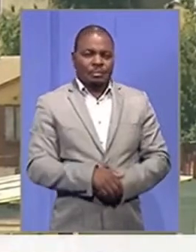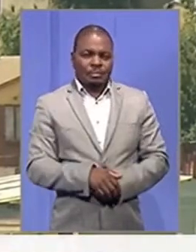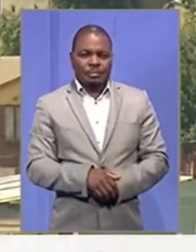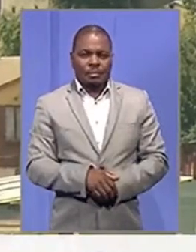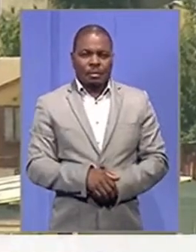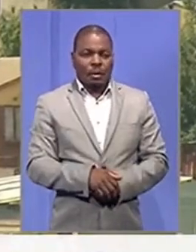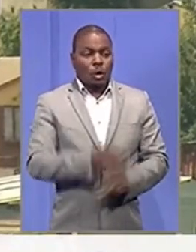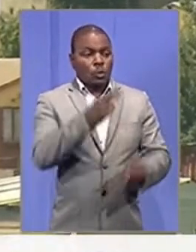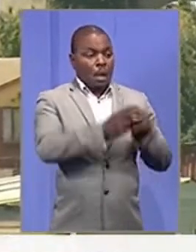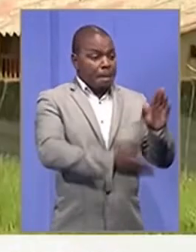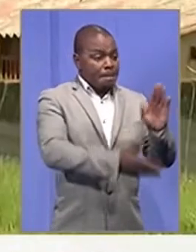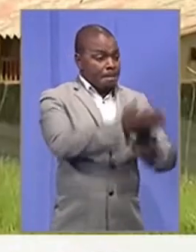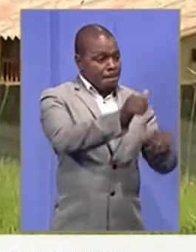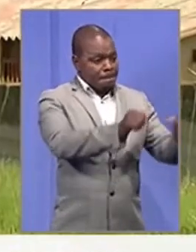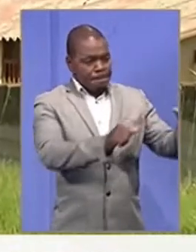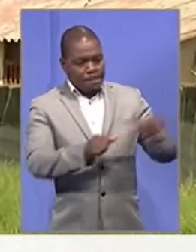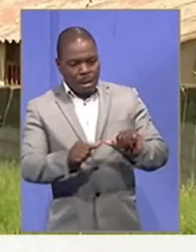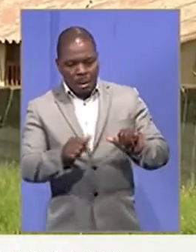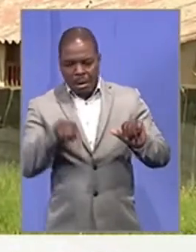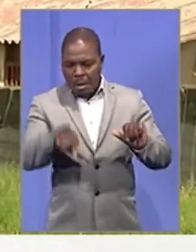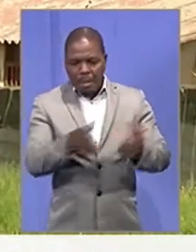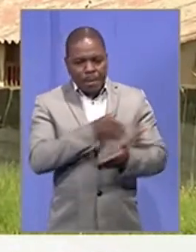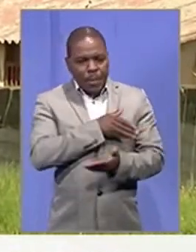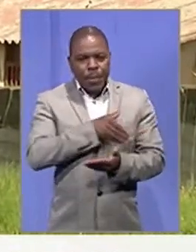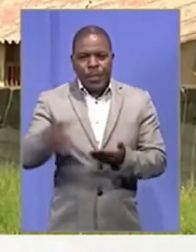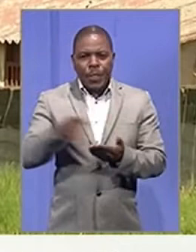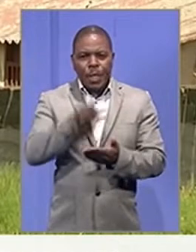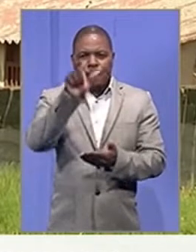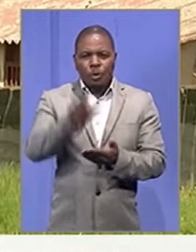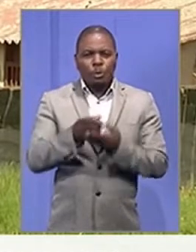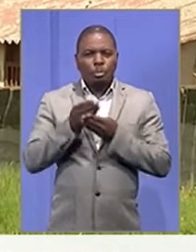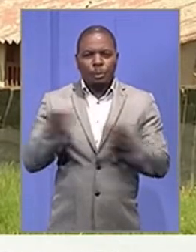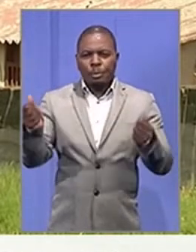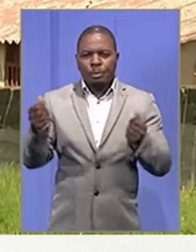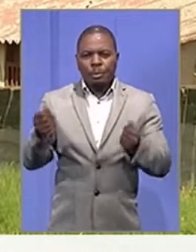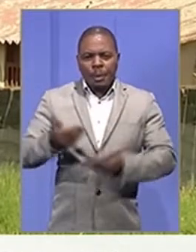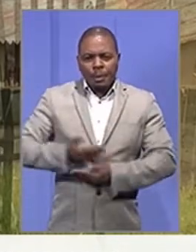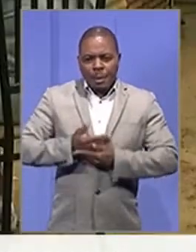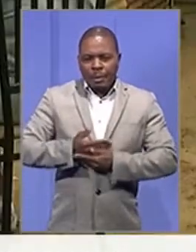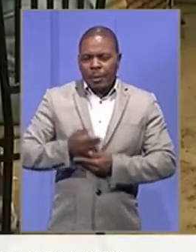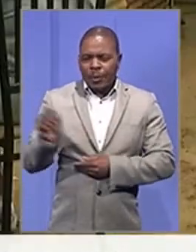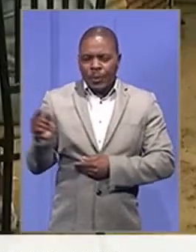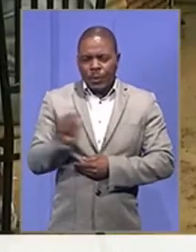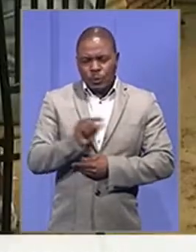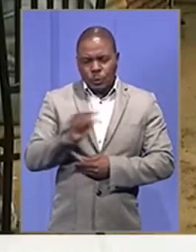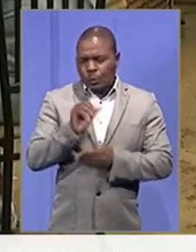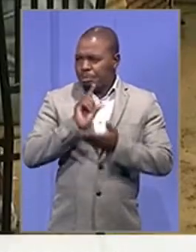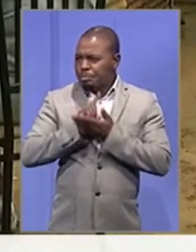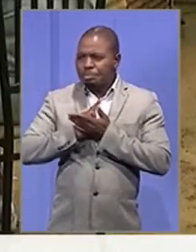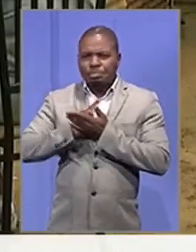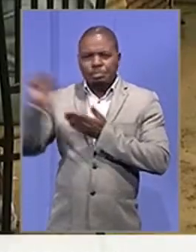O rile go boa a hwetša go sene motho. Ngwana o utswitšwe ka ponyo ya leihlo.